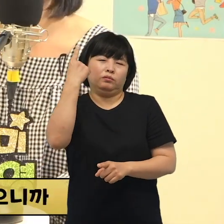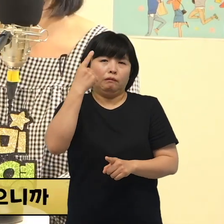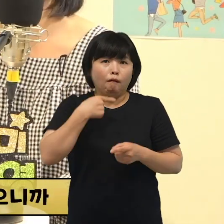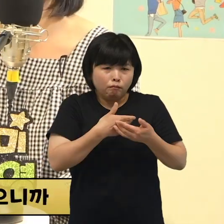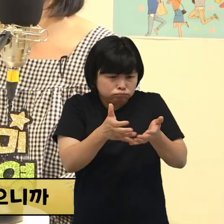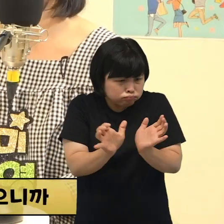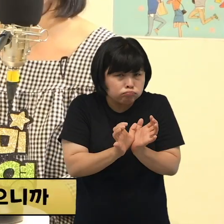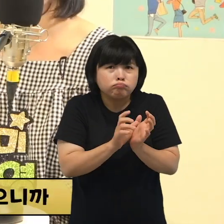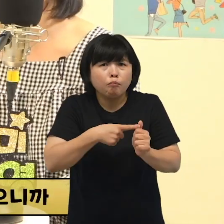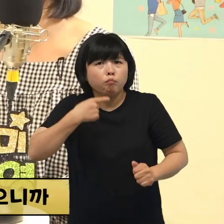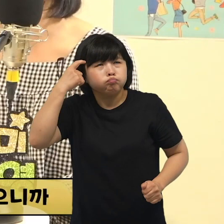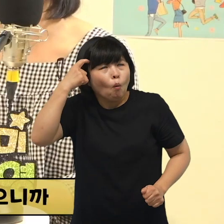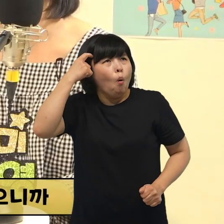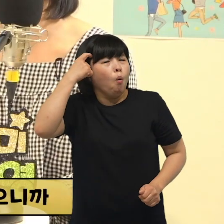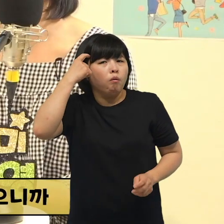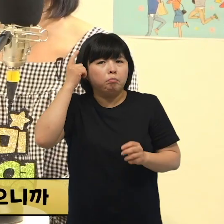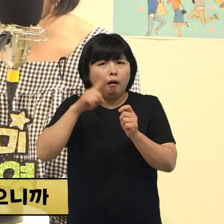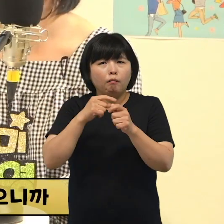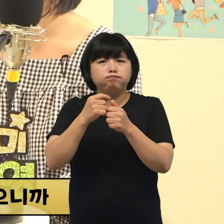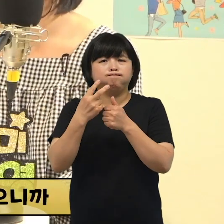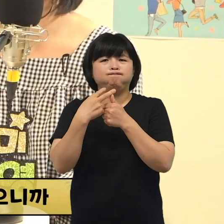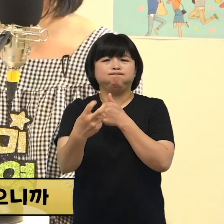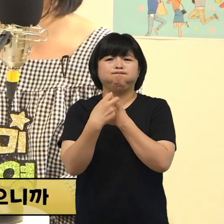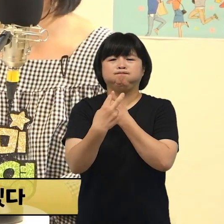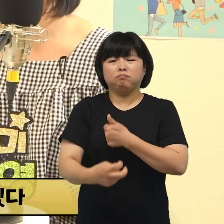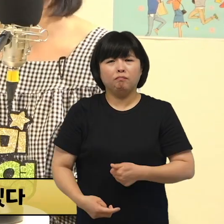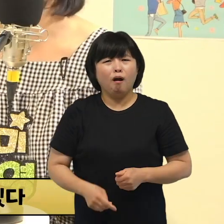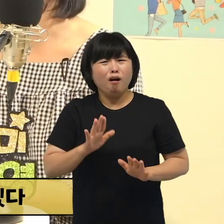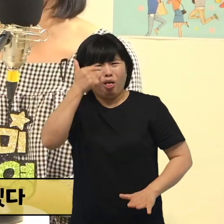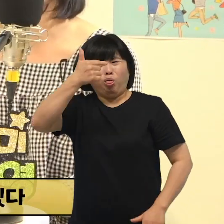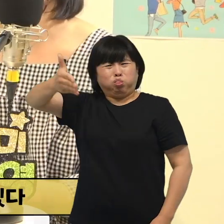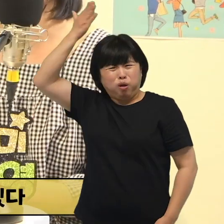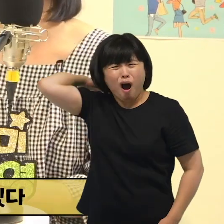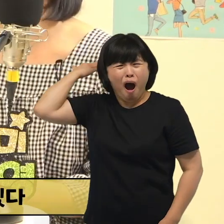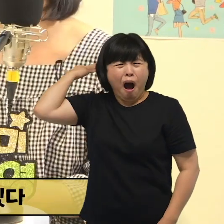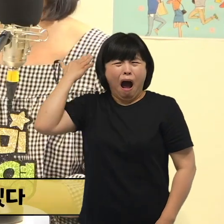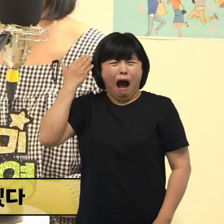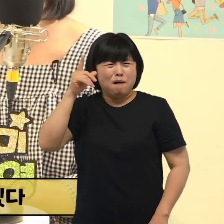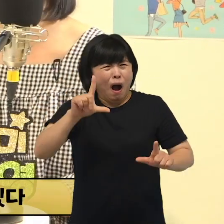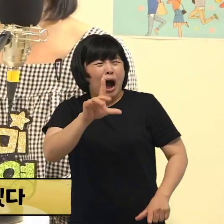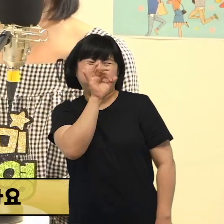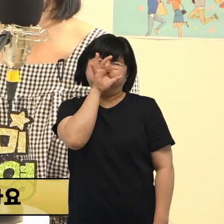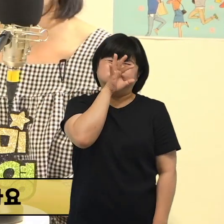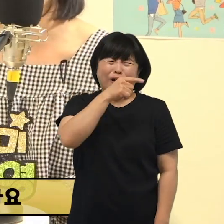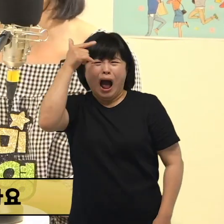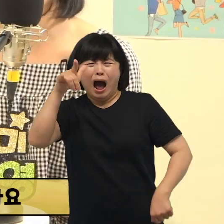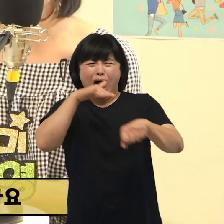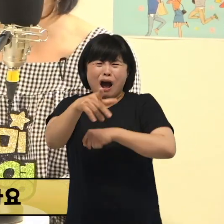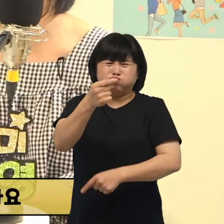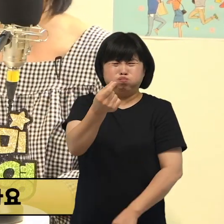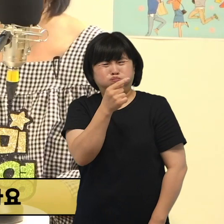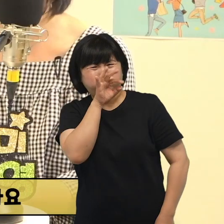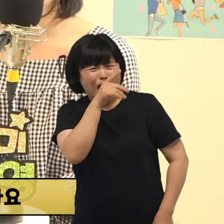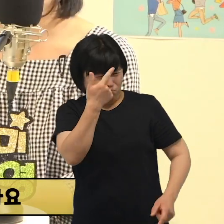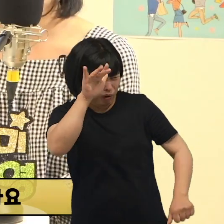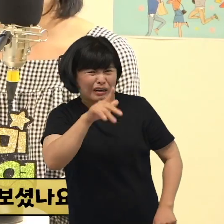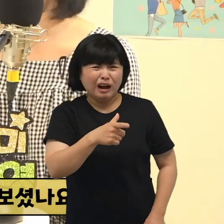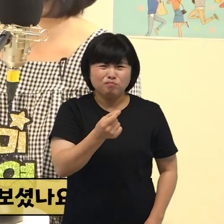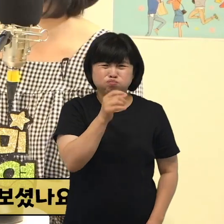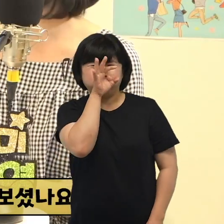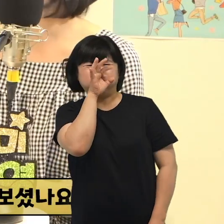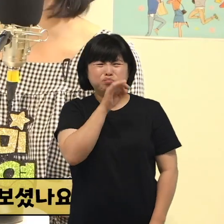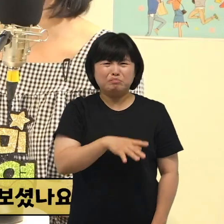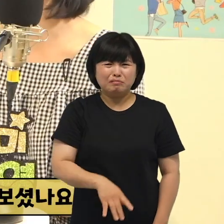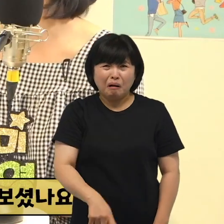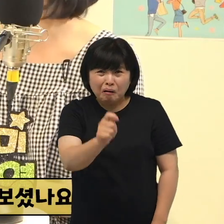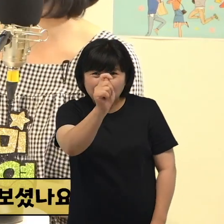이제 신세대의 생각이 미움받으니까 우리도 옛날 발상을 미워하겠다 이런 식으로 나타나는 것 같아요.